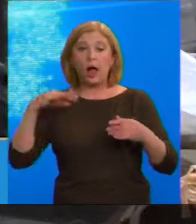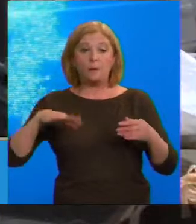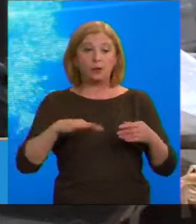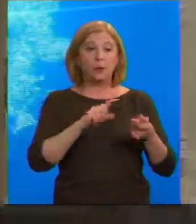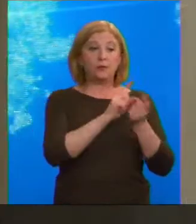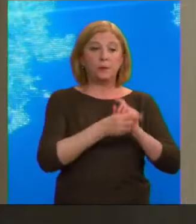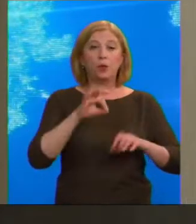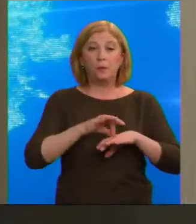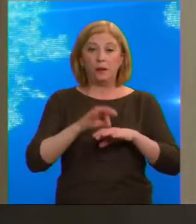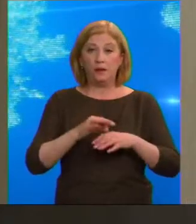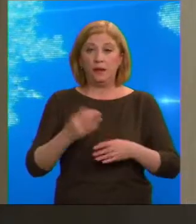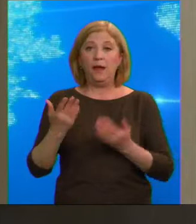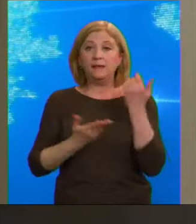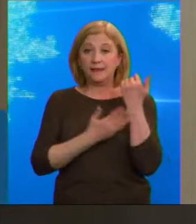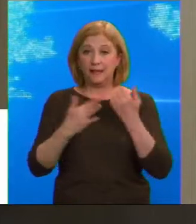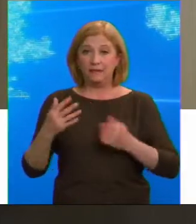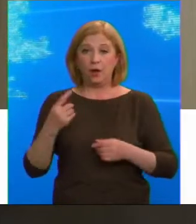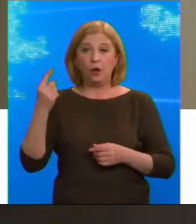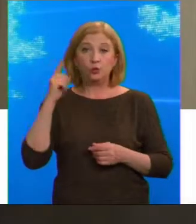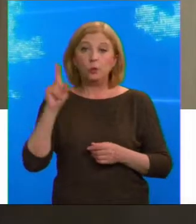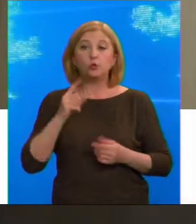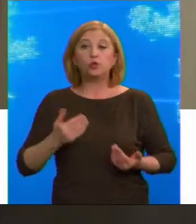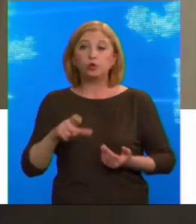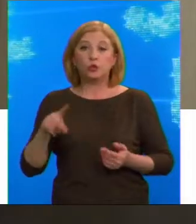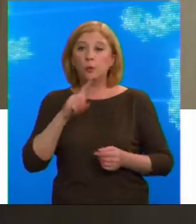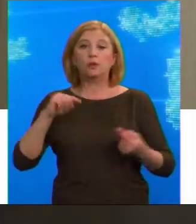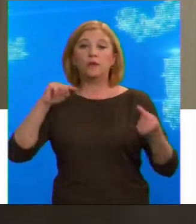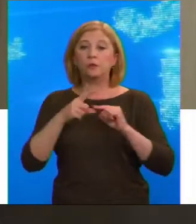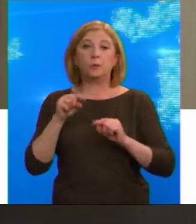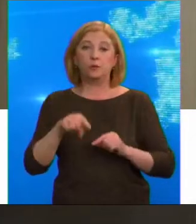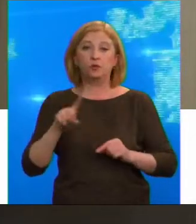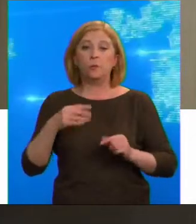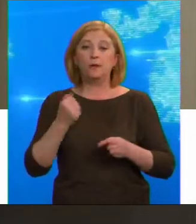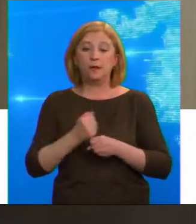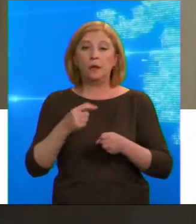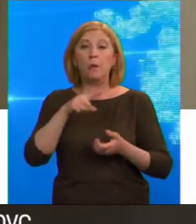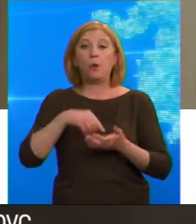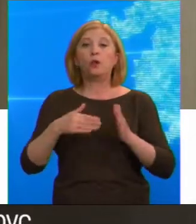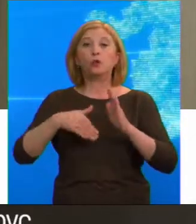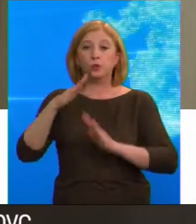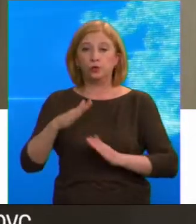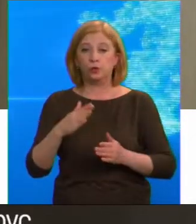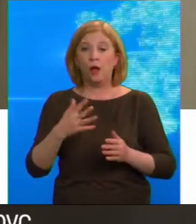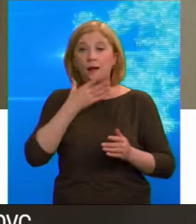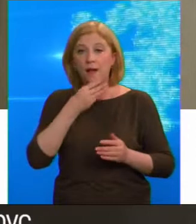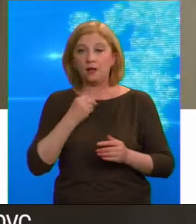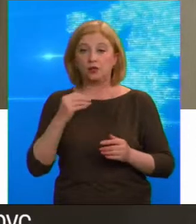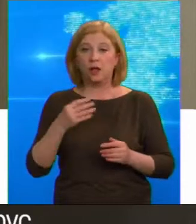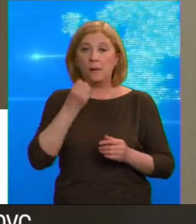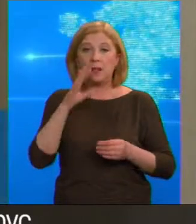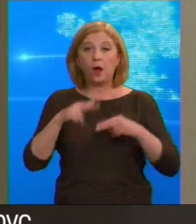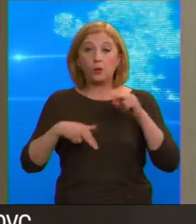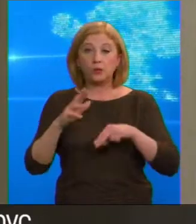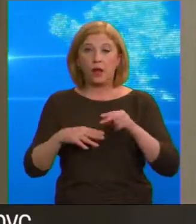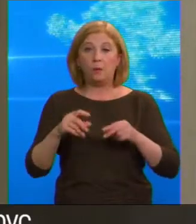деревья. Я думаю, что жители не будут возражать против того, что мы делаем город лучше, да? Делаем город краше, благоустраиваем его. Но жители